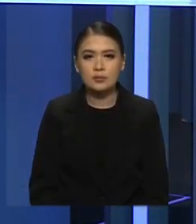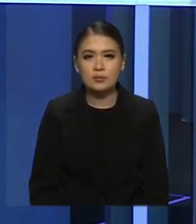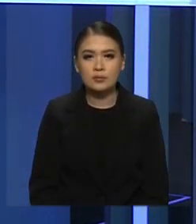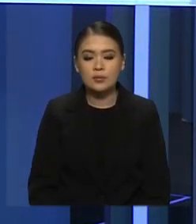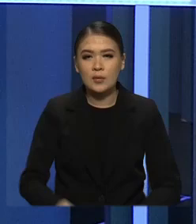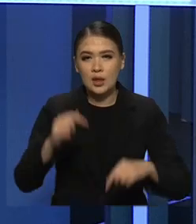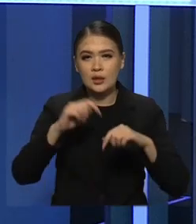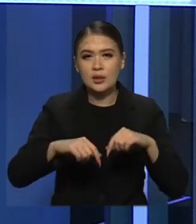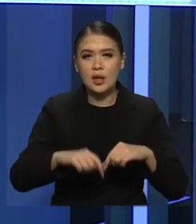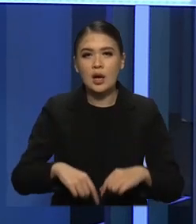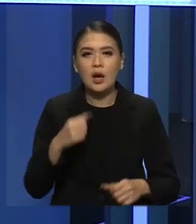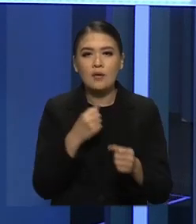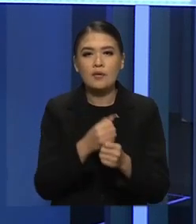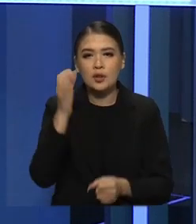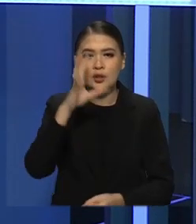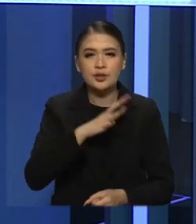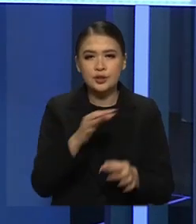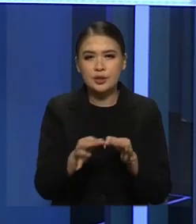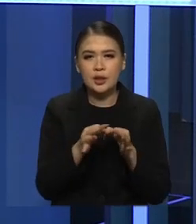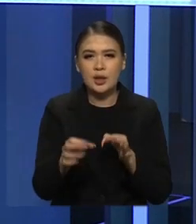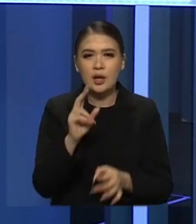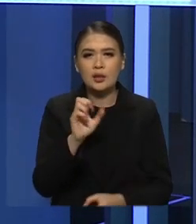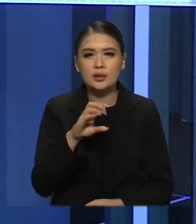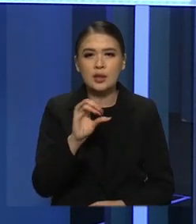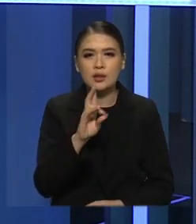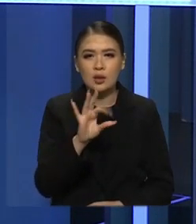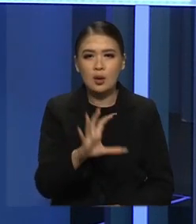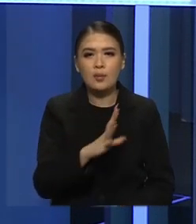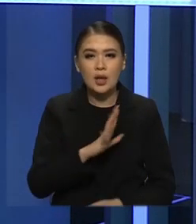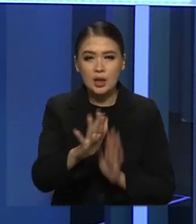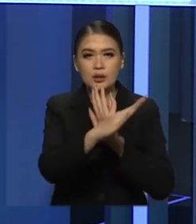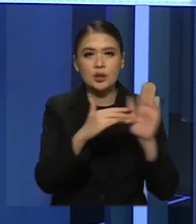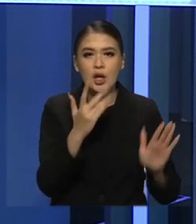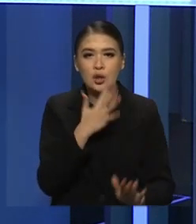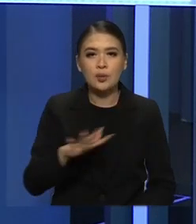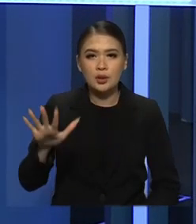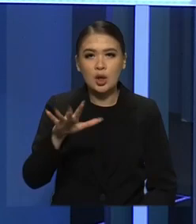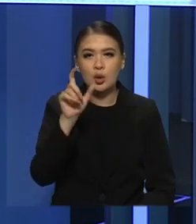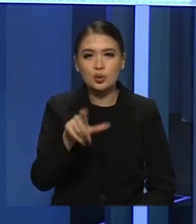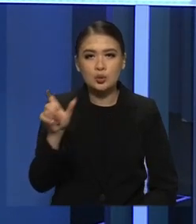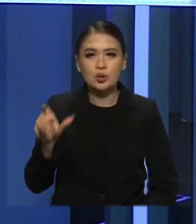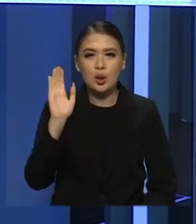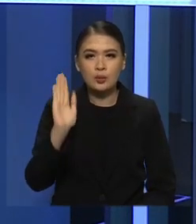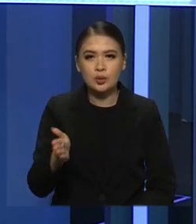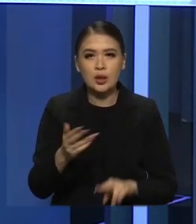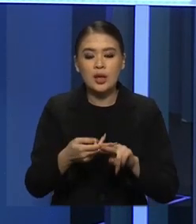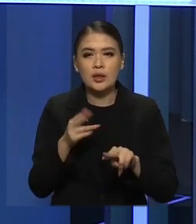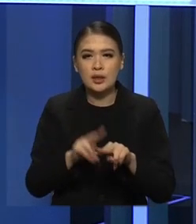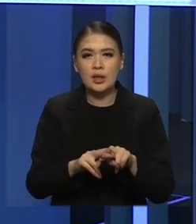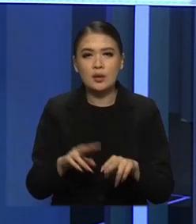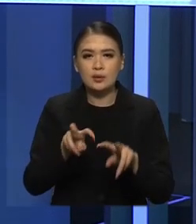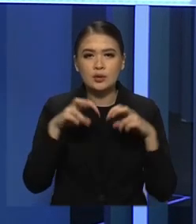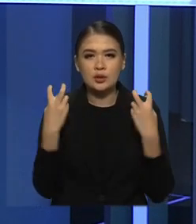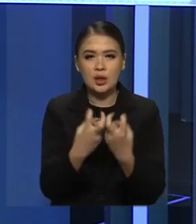К расследованию аварии на шахте имени Костенко привлекут отечественных и зарубежных экспертов. Об этом сегодня сообщили на